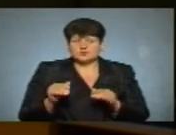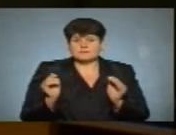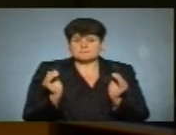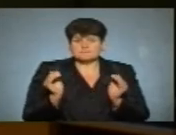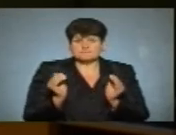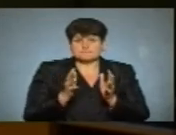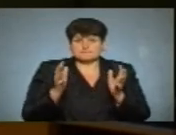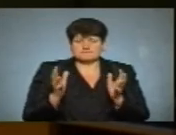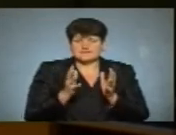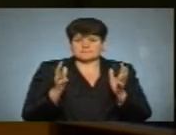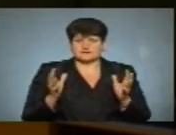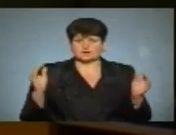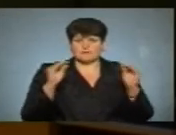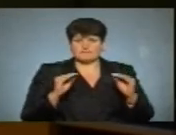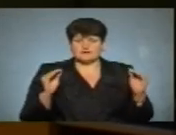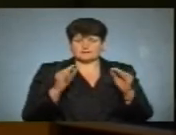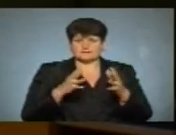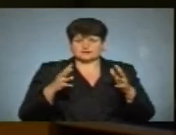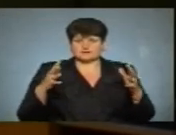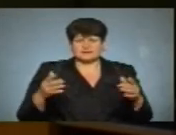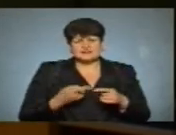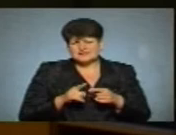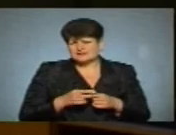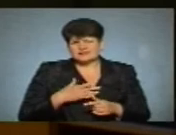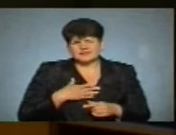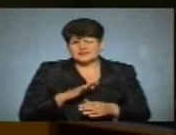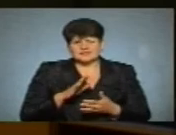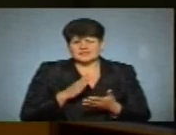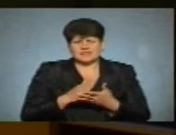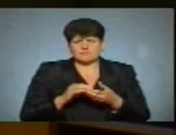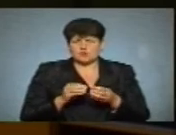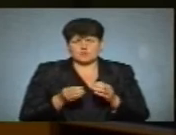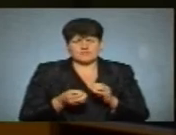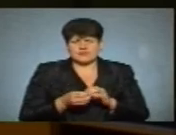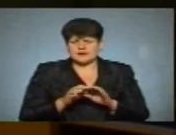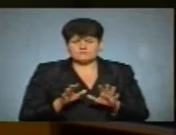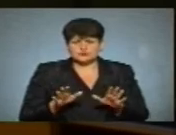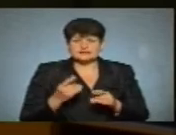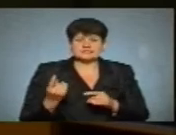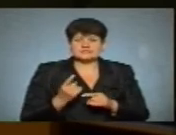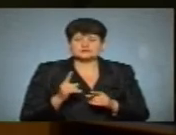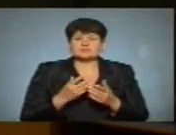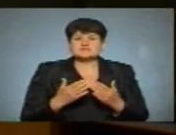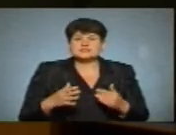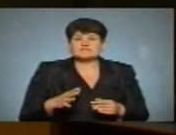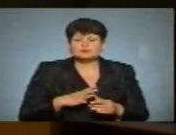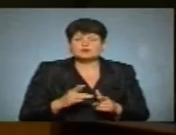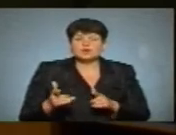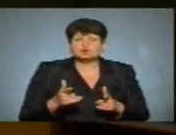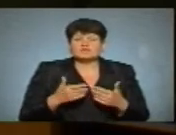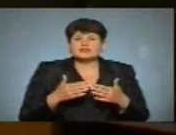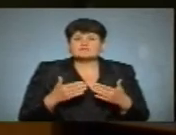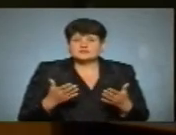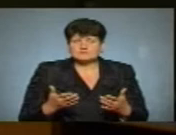вливаємо все більше і більше. Це така специфіка, тому це для нас не є проблемою. Єдине, що вистава вже була готова до випуску,